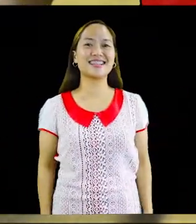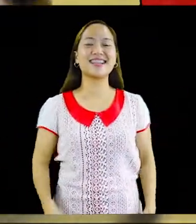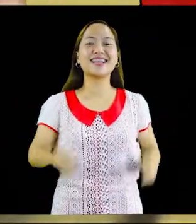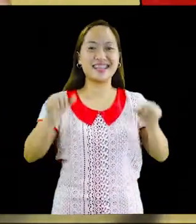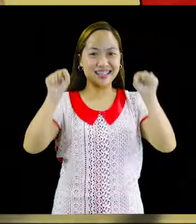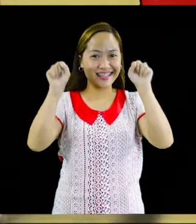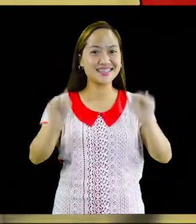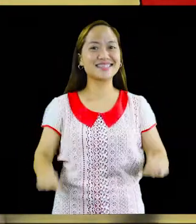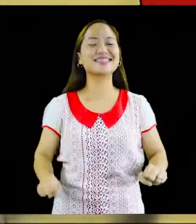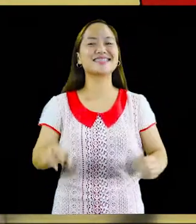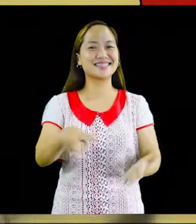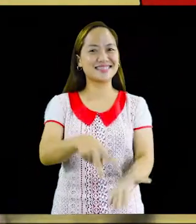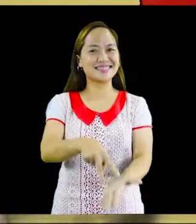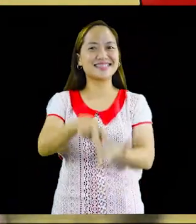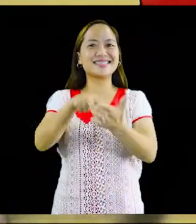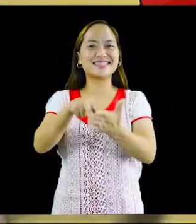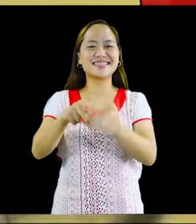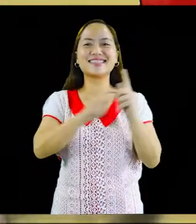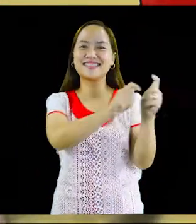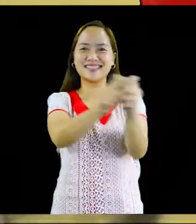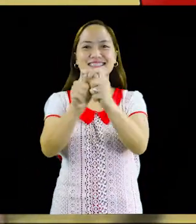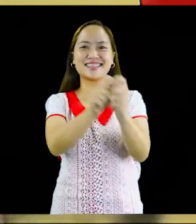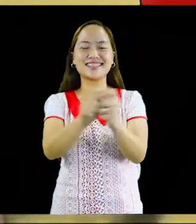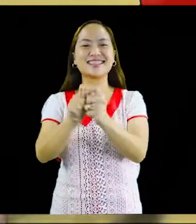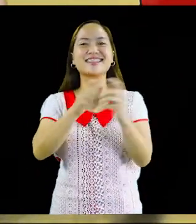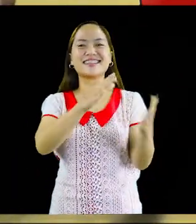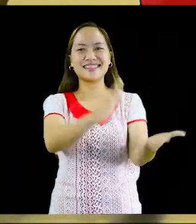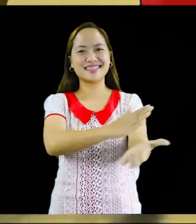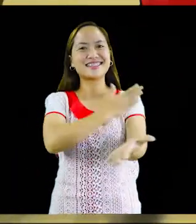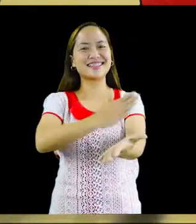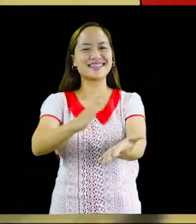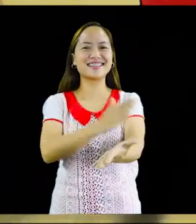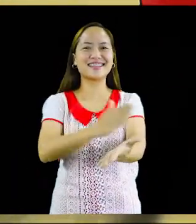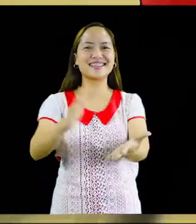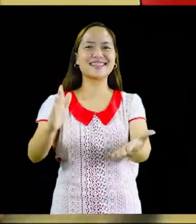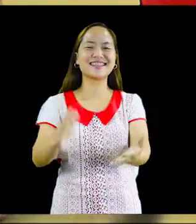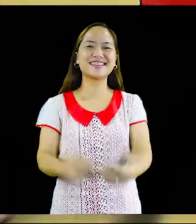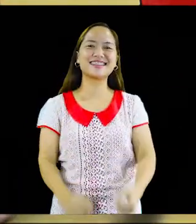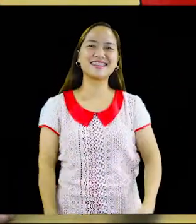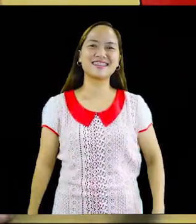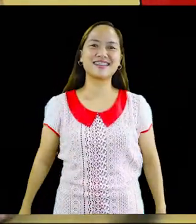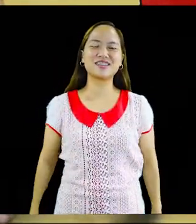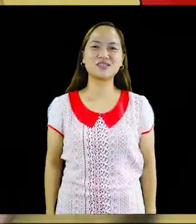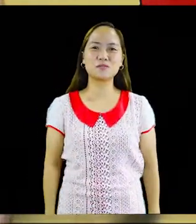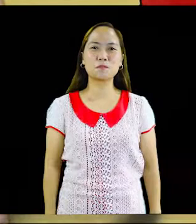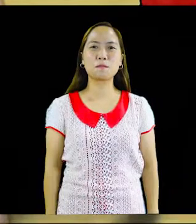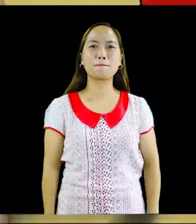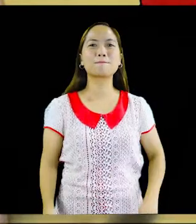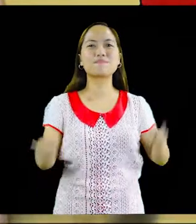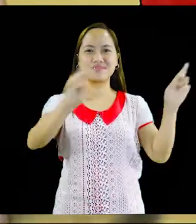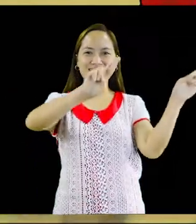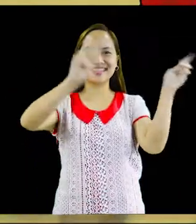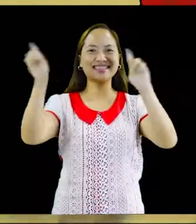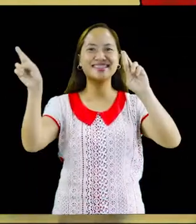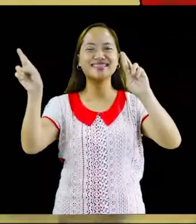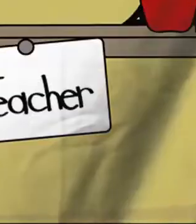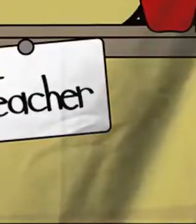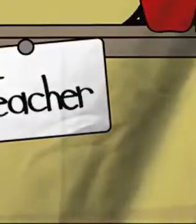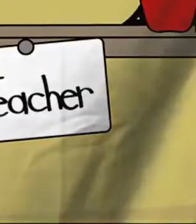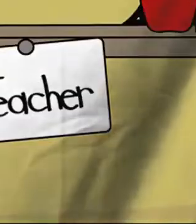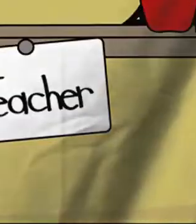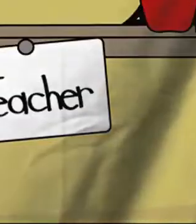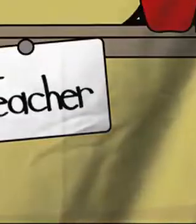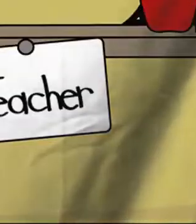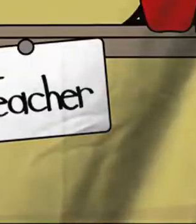magtindog kag magduman sa akong kanta kag aksyon? Dungan kita ha? Handa na bala kamo?